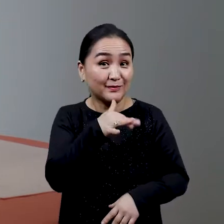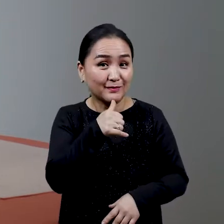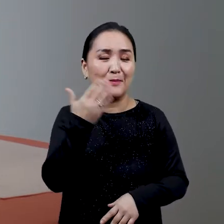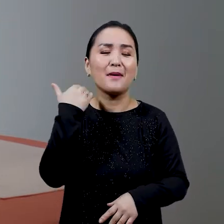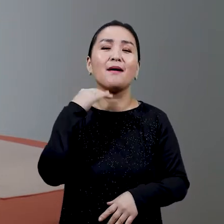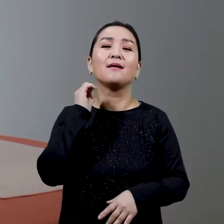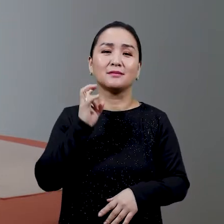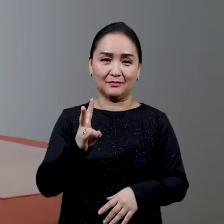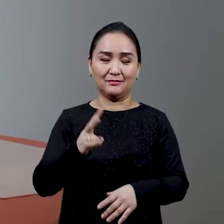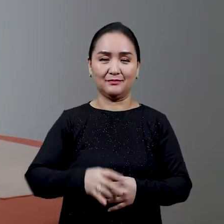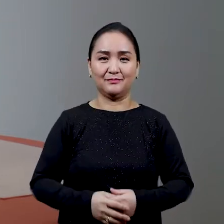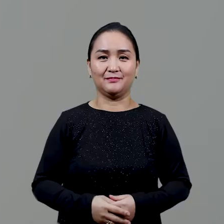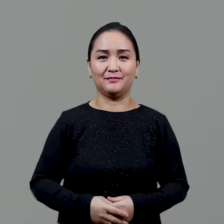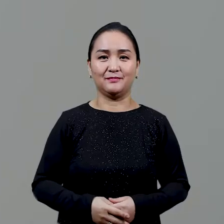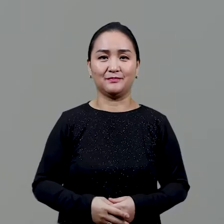насан дээрээ байсан.